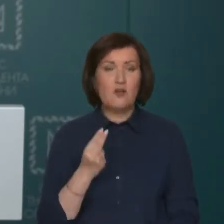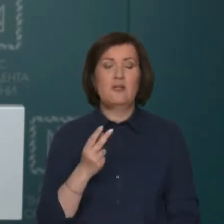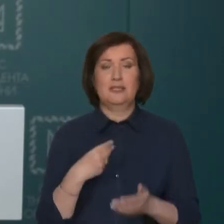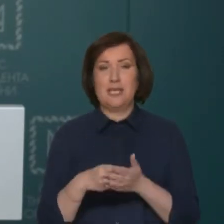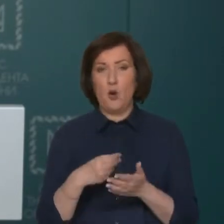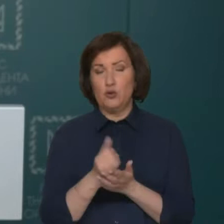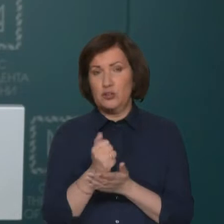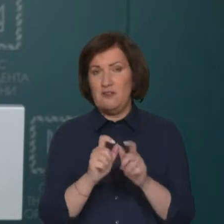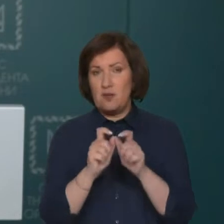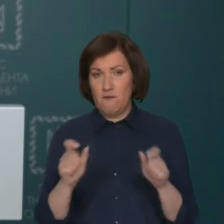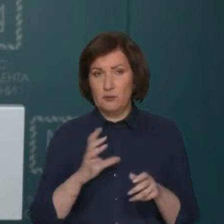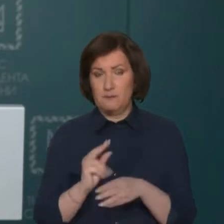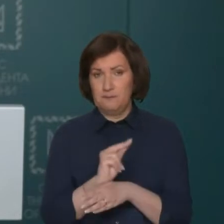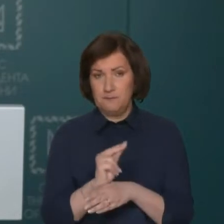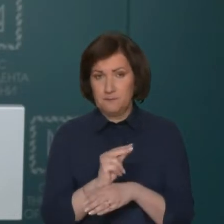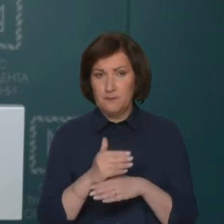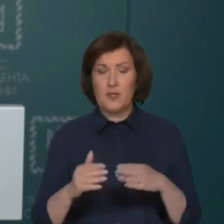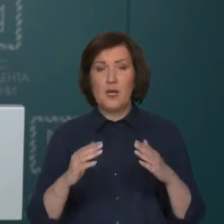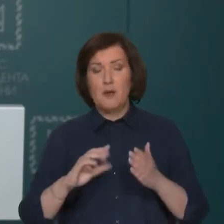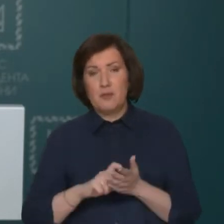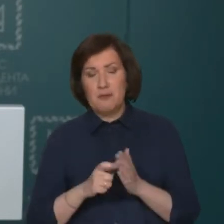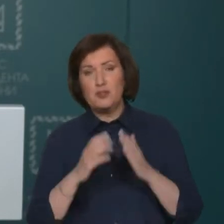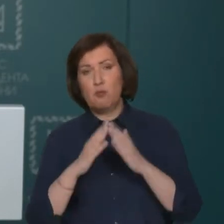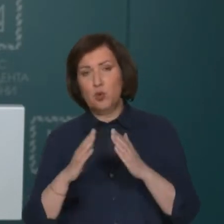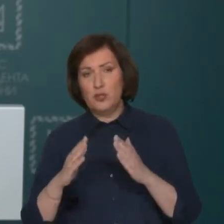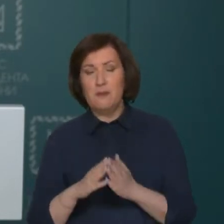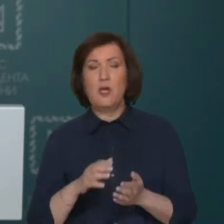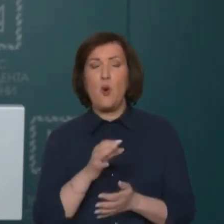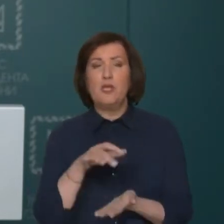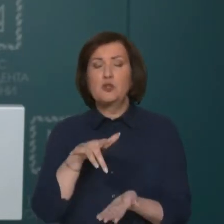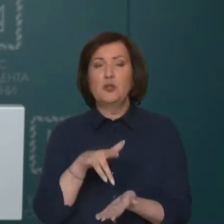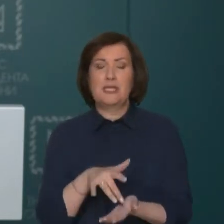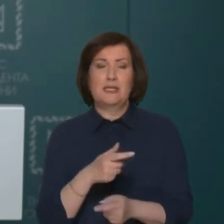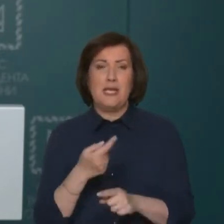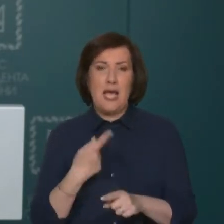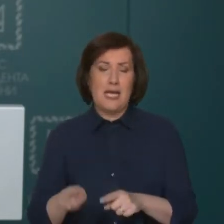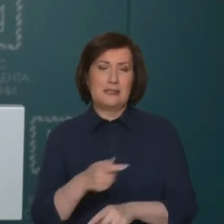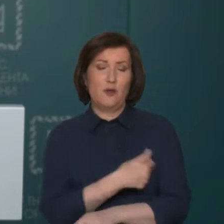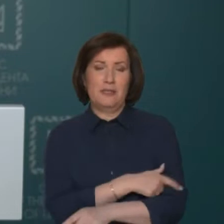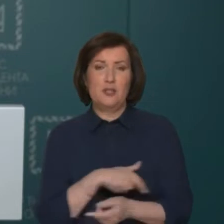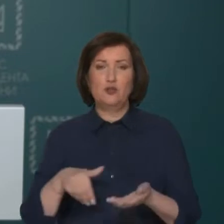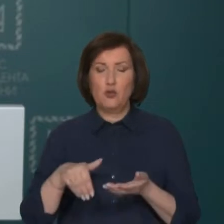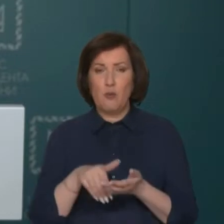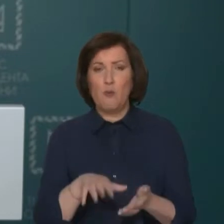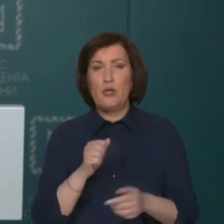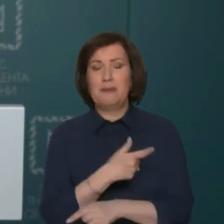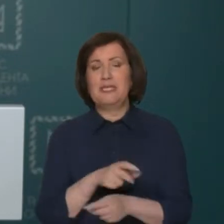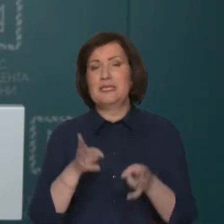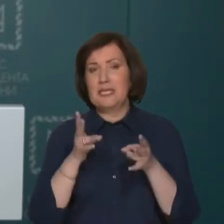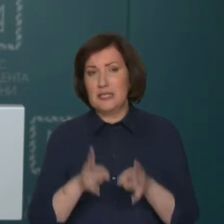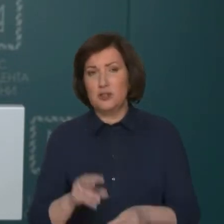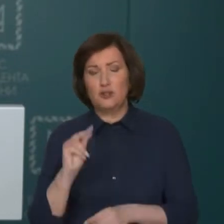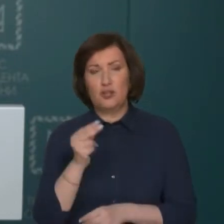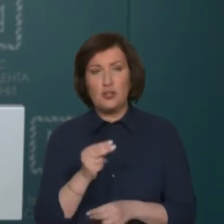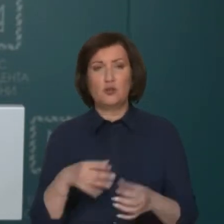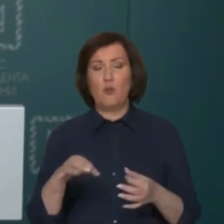було відремонтовано приміщення та будівлі обласного центру екстреної медичної допомоги та медицини катастроф, Чернігівського обласного